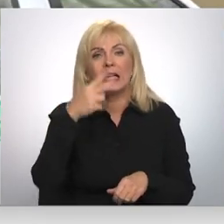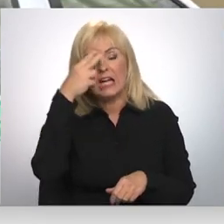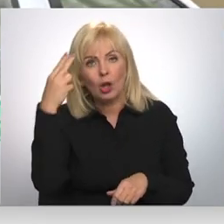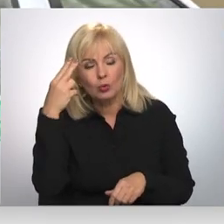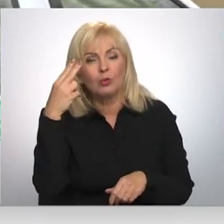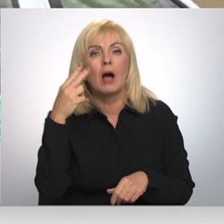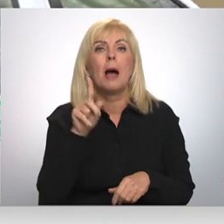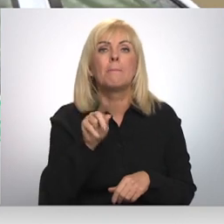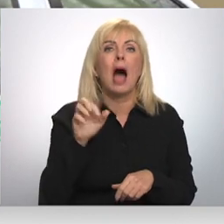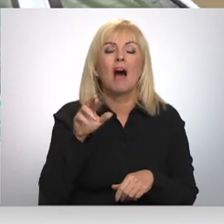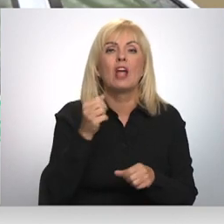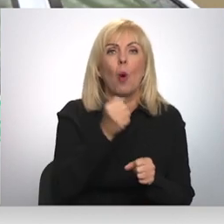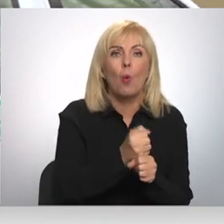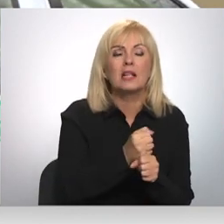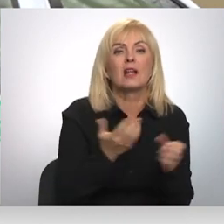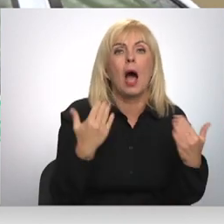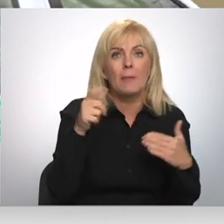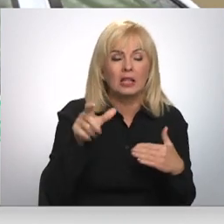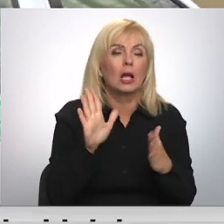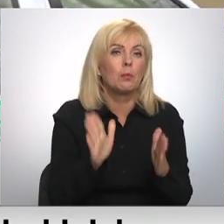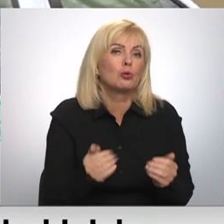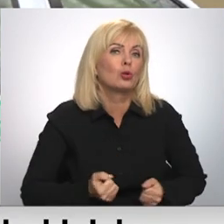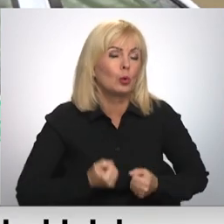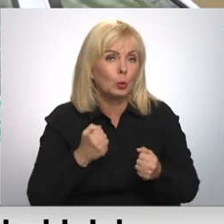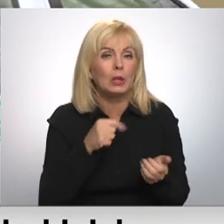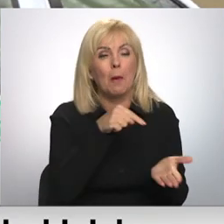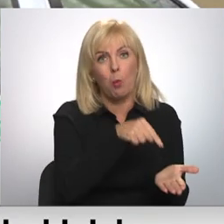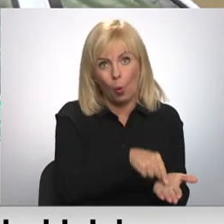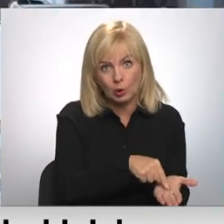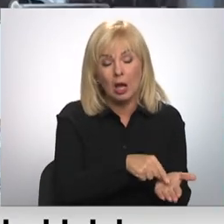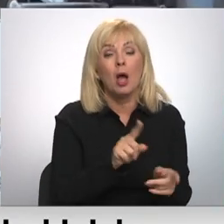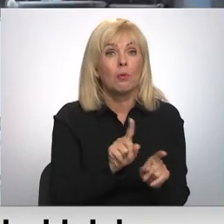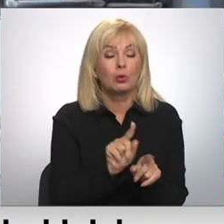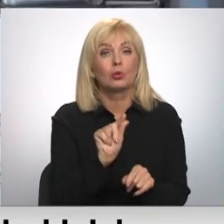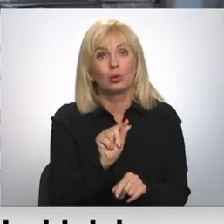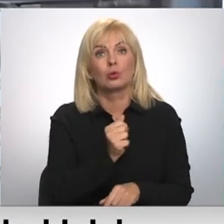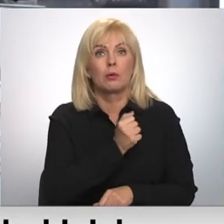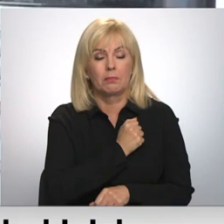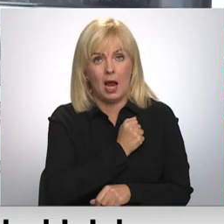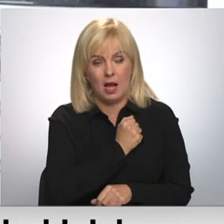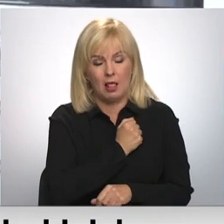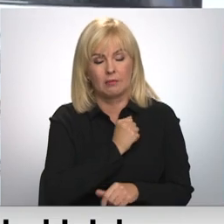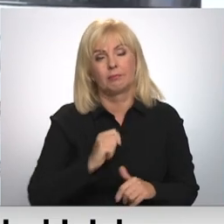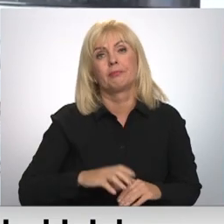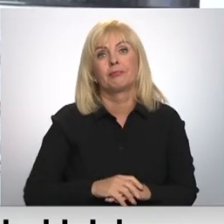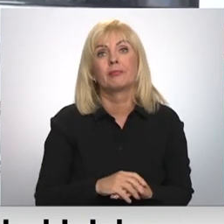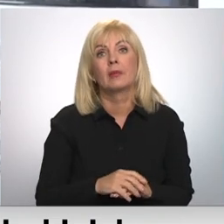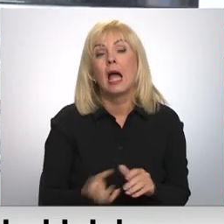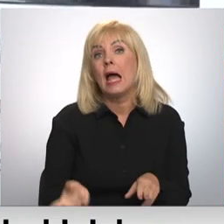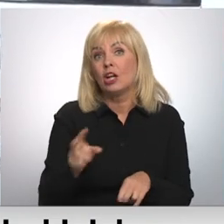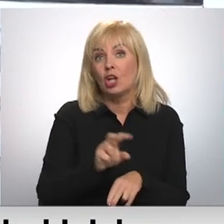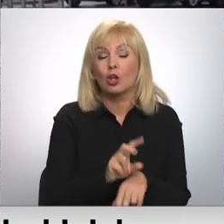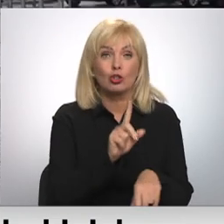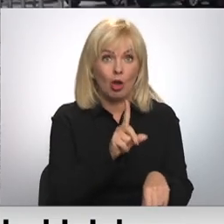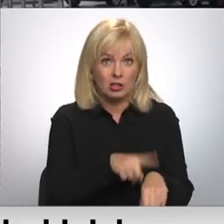atpūtnieki. Tie mums būs tādi grūtie punkti, no kā man arī mazliet ir bail. Ierašanās